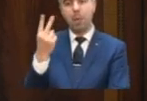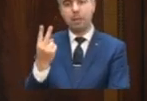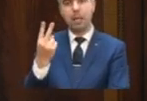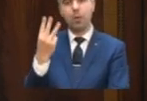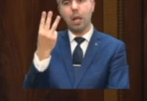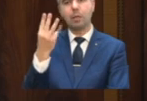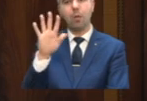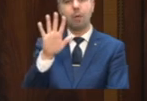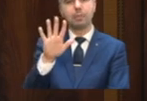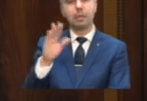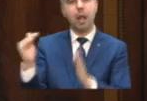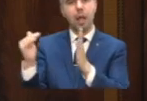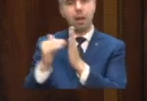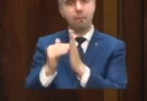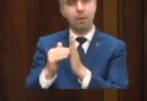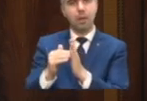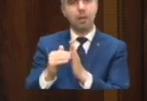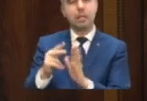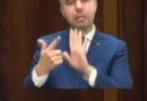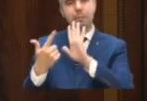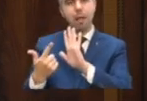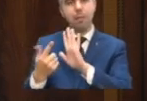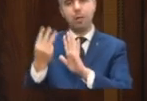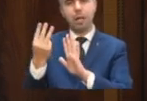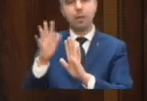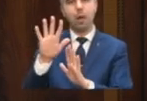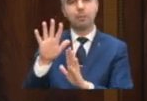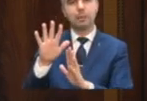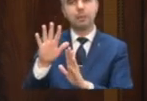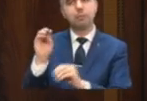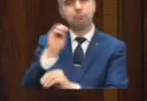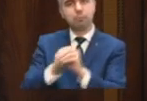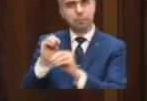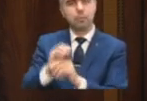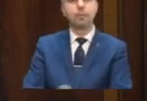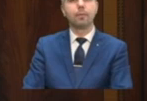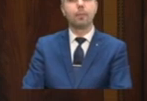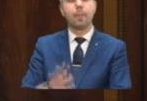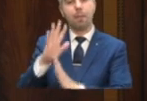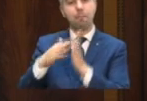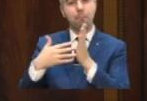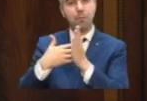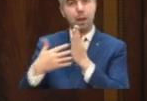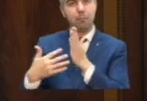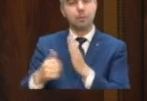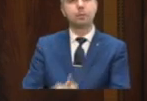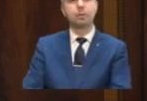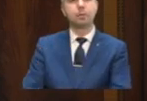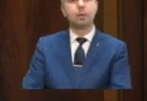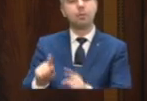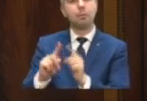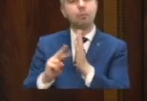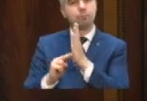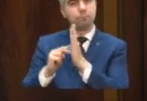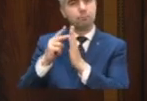وحدة، وكتوجد اليوم 758 وحدة في طور الإنجاز. كيبقى بيان سيغ هذا البرنامج حسب الوتيرة ديالو